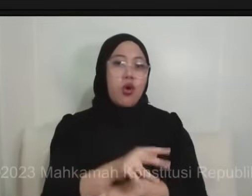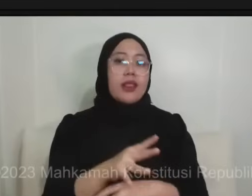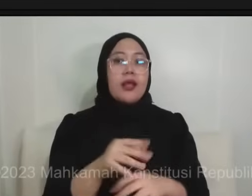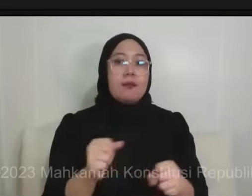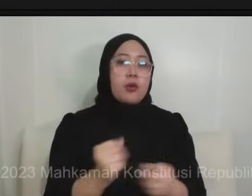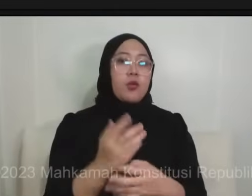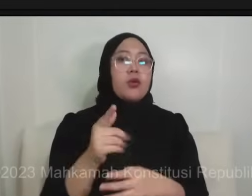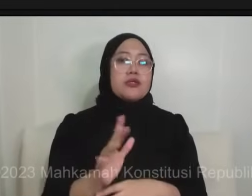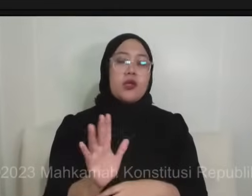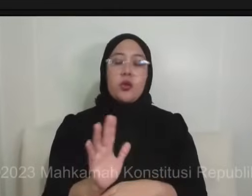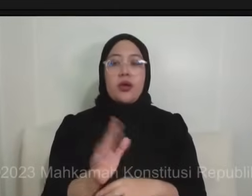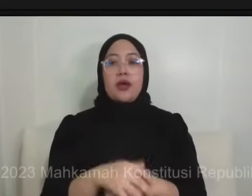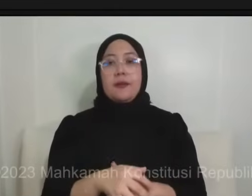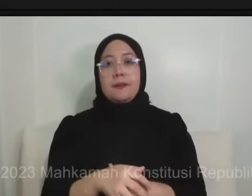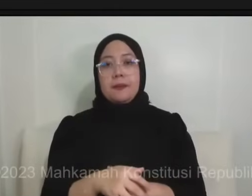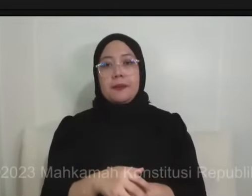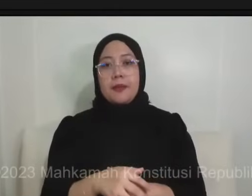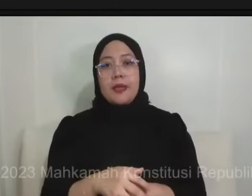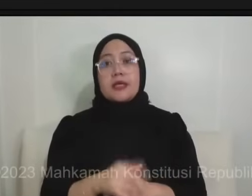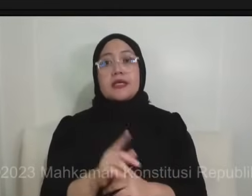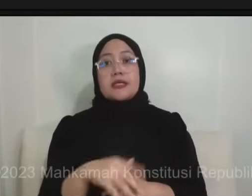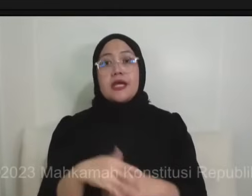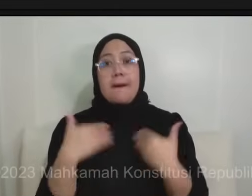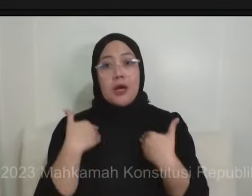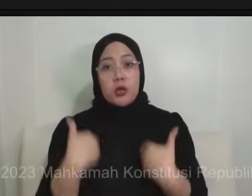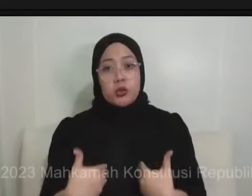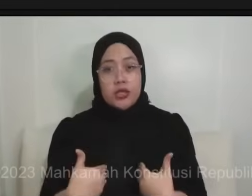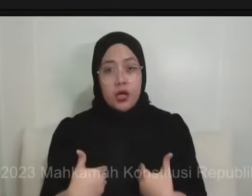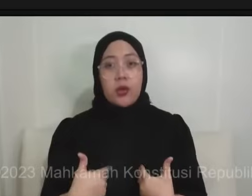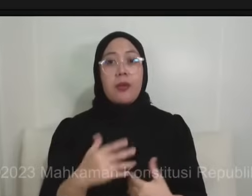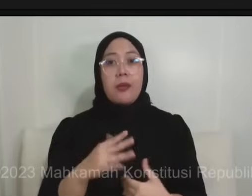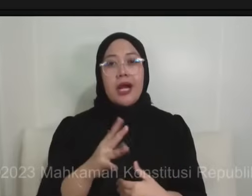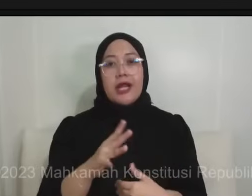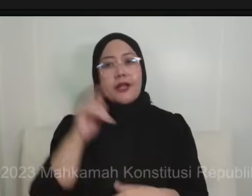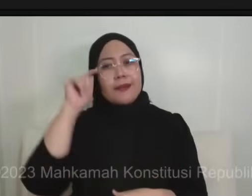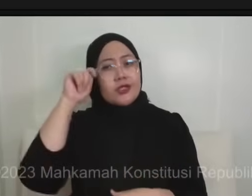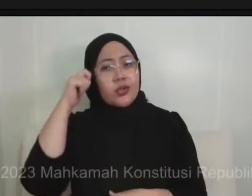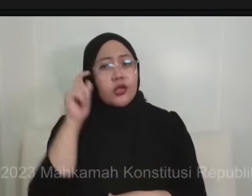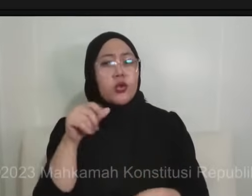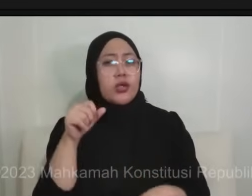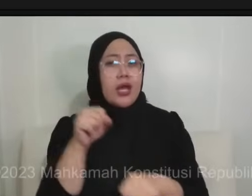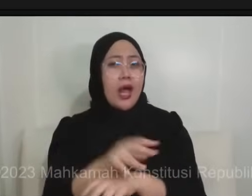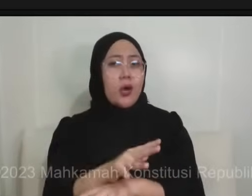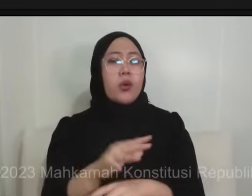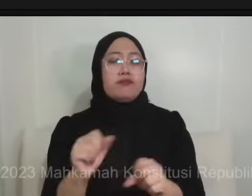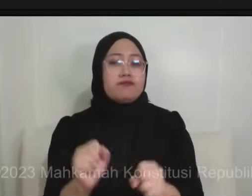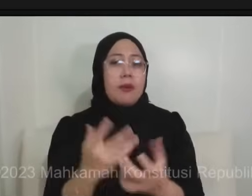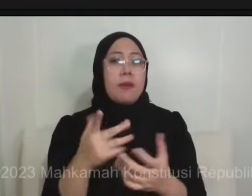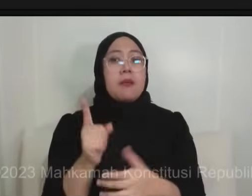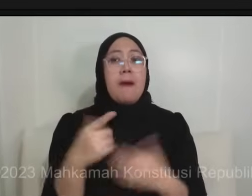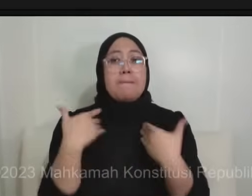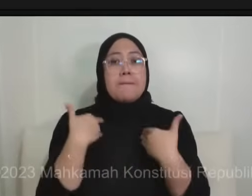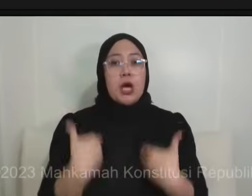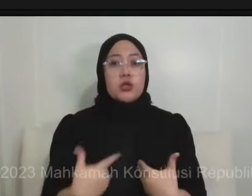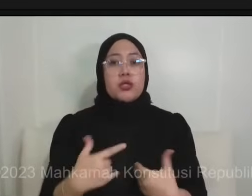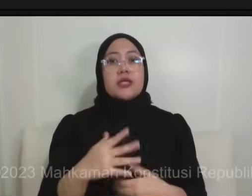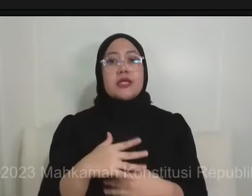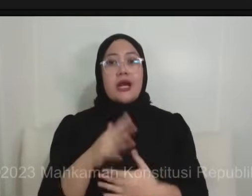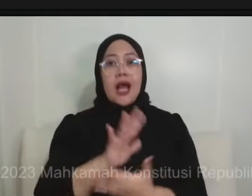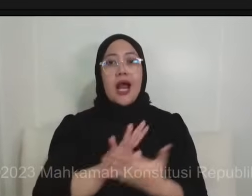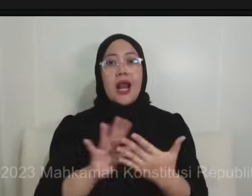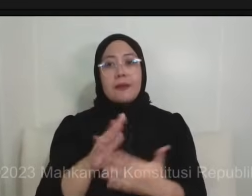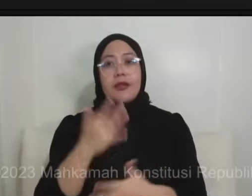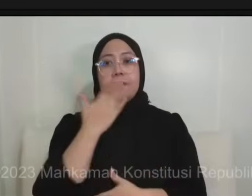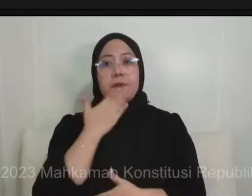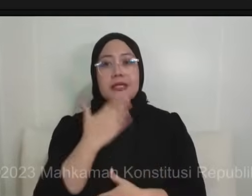restrain yang secara manusiawi memang lebih sulit untuk dilakukan sebab manusia Memang secara alamiah cenderung lebih